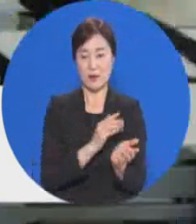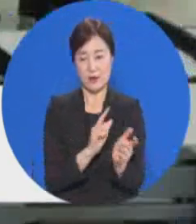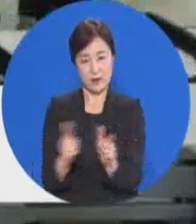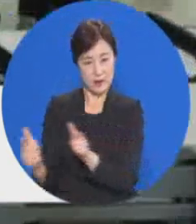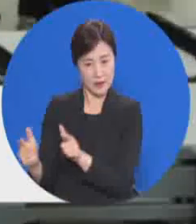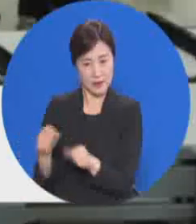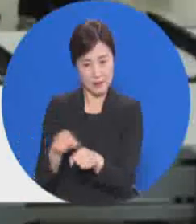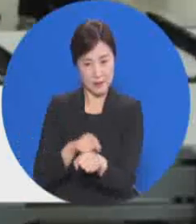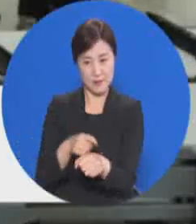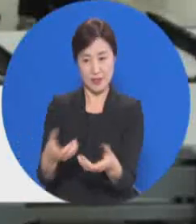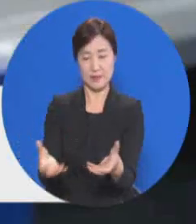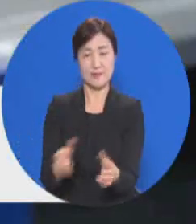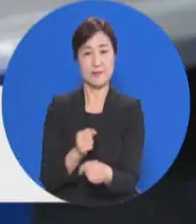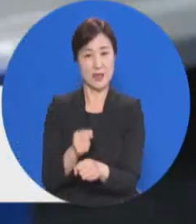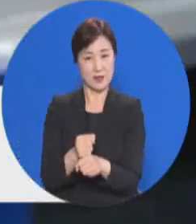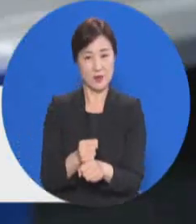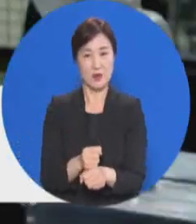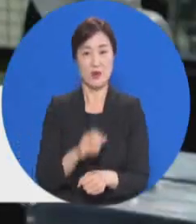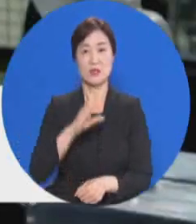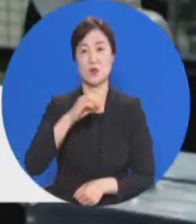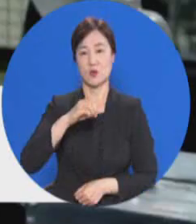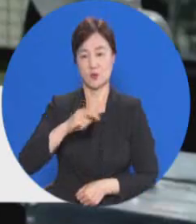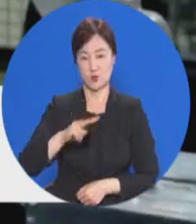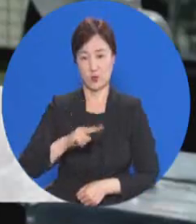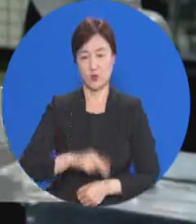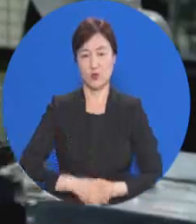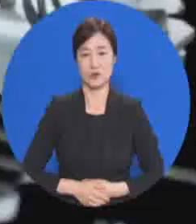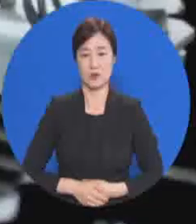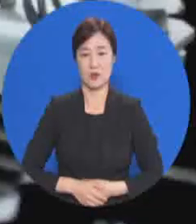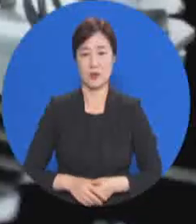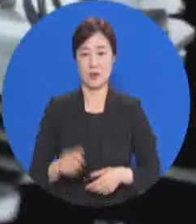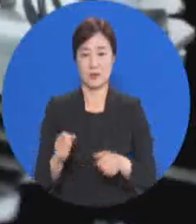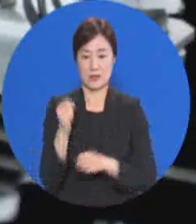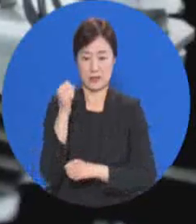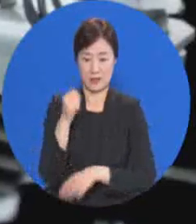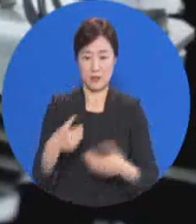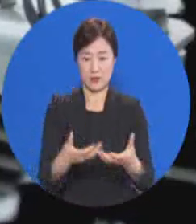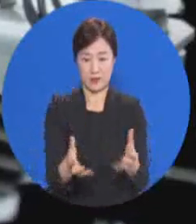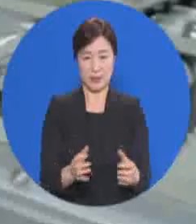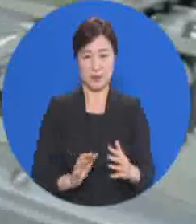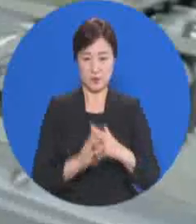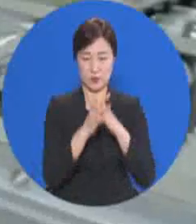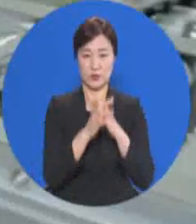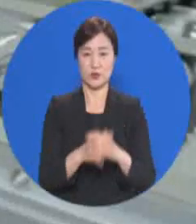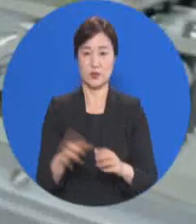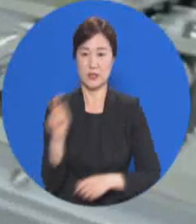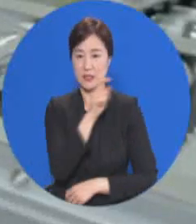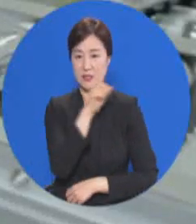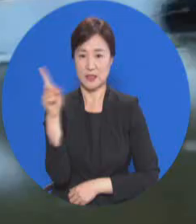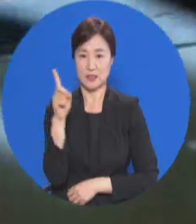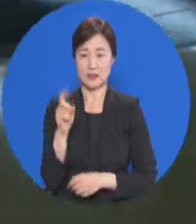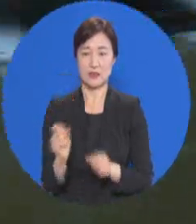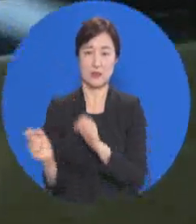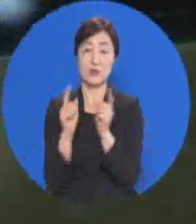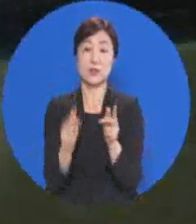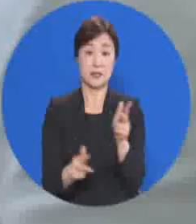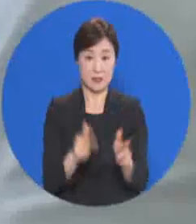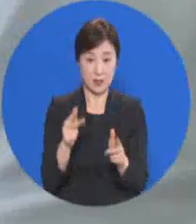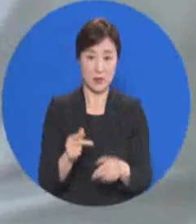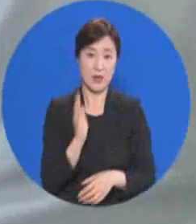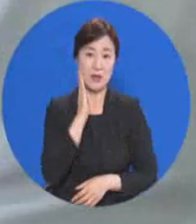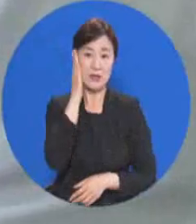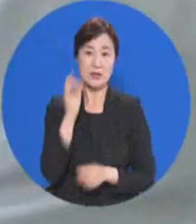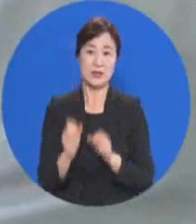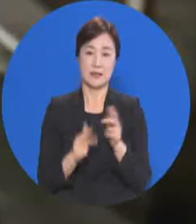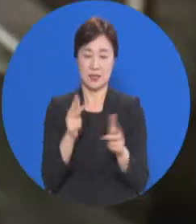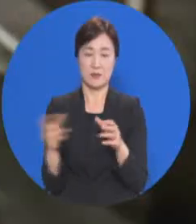사업, 광양만권 CO2 자원화 플랫폼 구축 등이 디지털 뉴딜과 그린 뉴딜 분야의 핵심 사업에